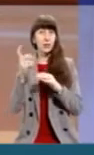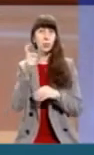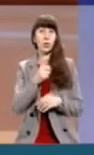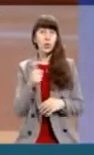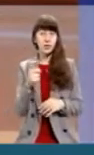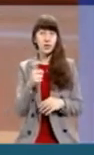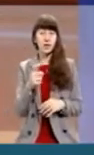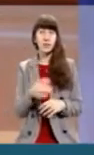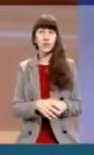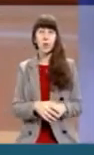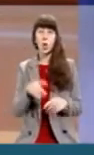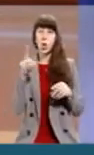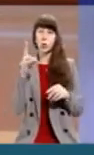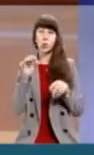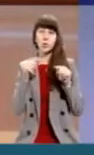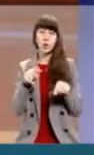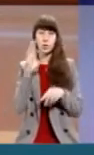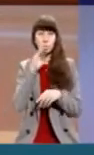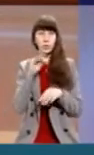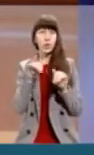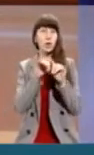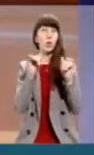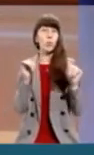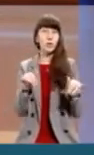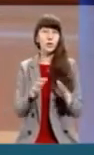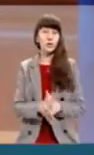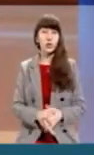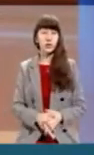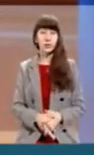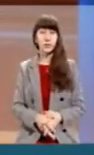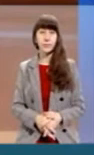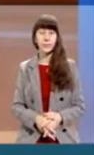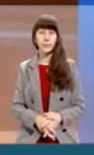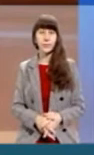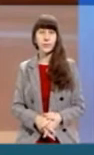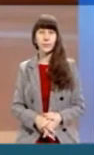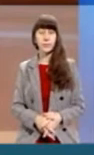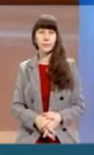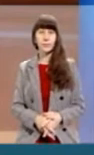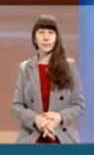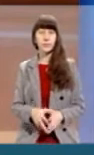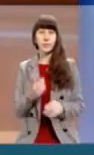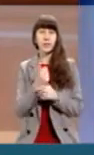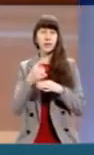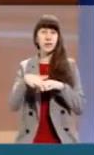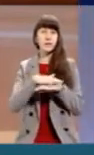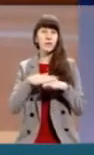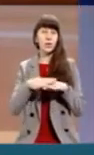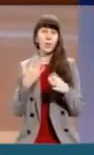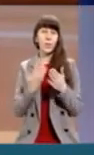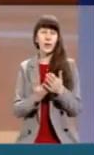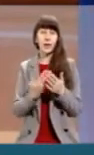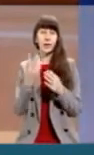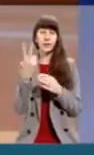жұмыс істейді. Ет өндірісі 4,8%, сүт өндірісі 2,2%-ке өскен, ірі қара мал басы